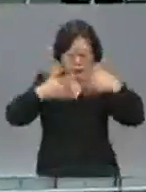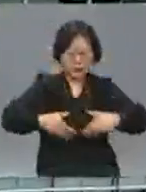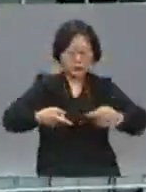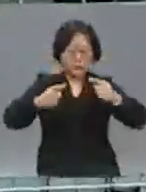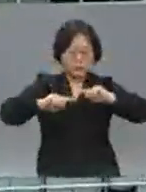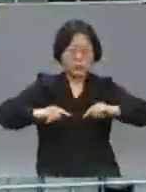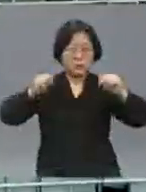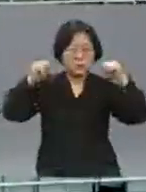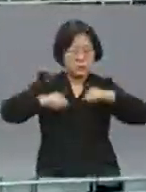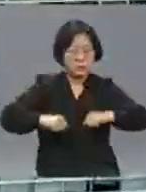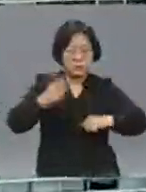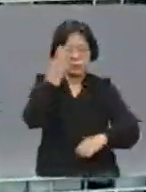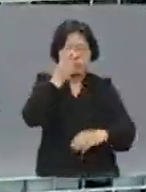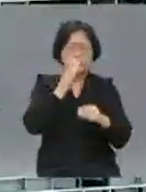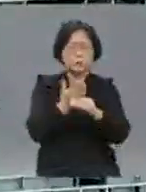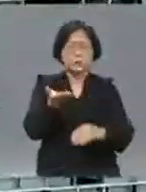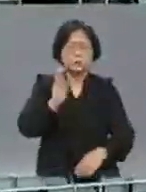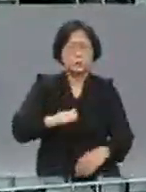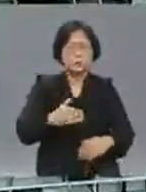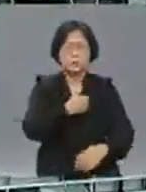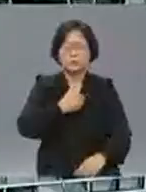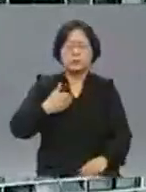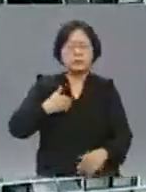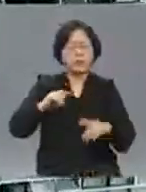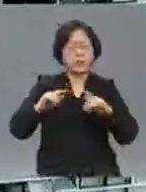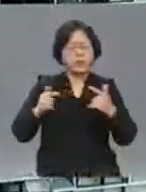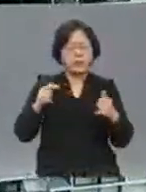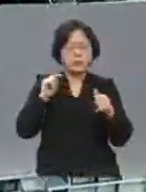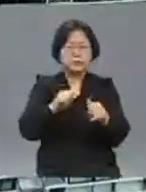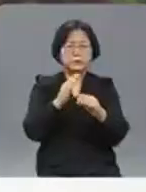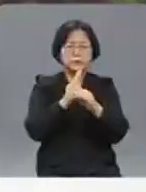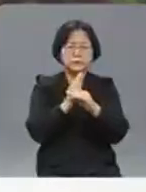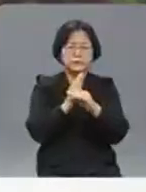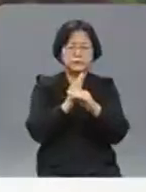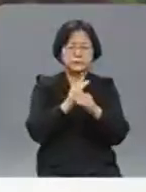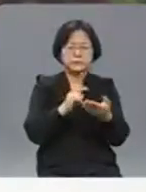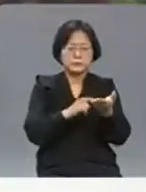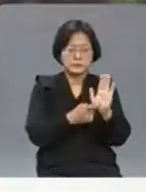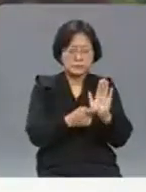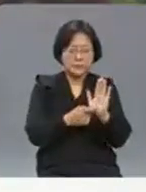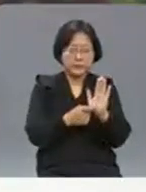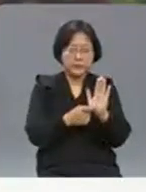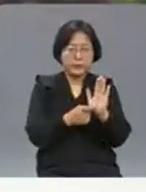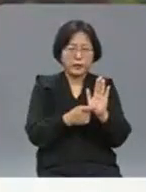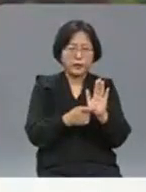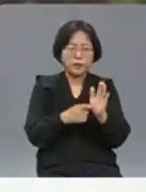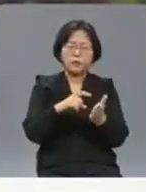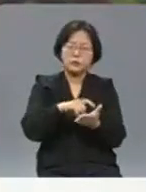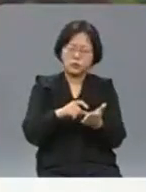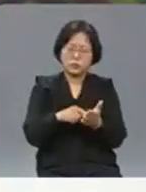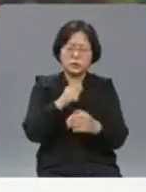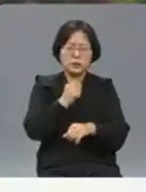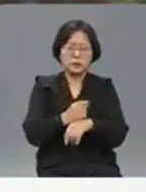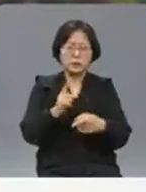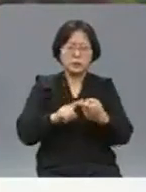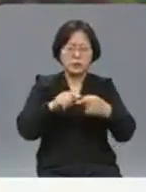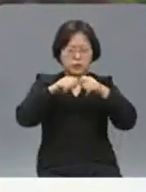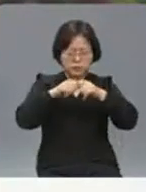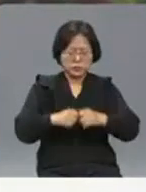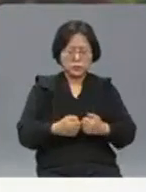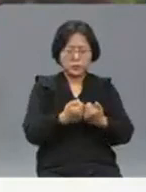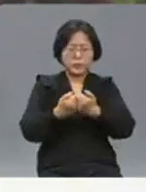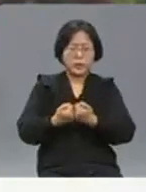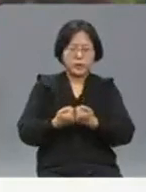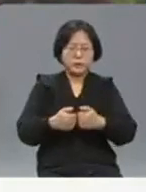참관 허용 등을 검토 중이지만 충분하지 않다는 지적도 나옵니다. 공개 범위를 어디까지로 할 건지에 관해서 구체적인 논의가